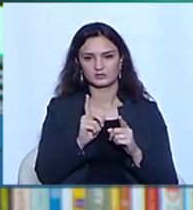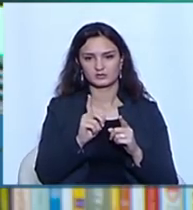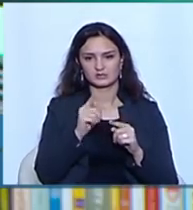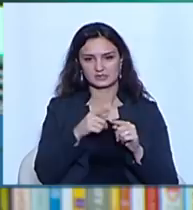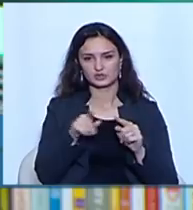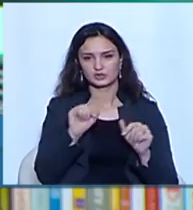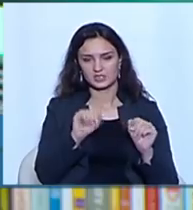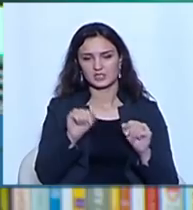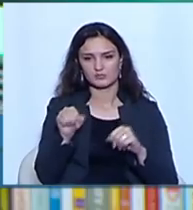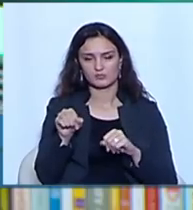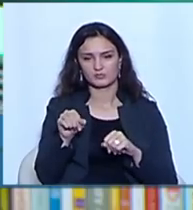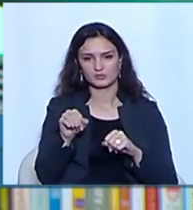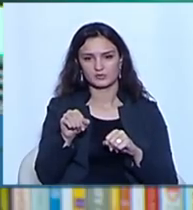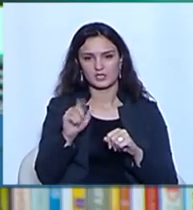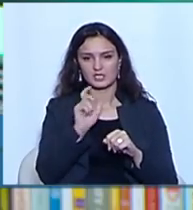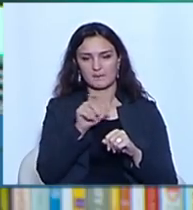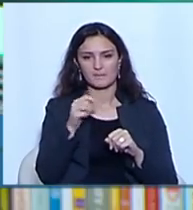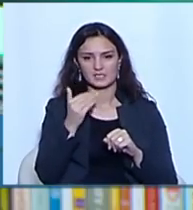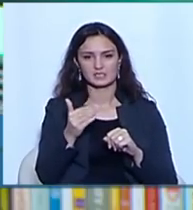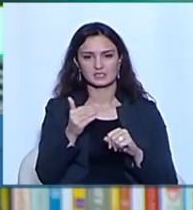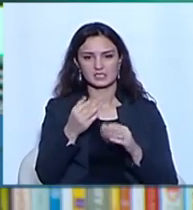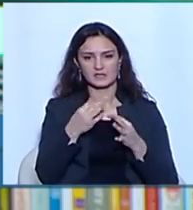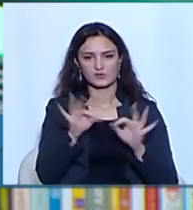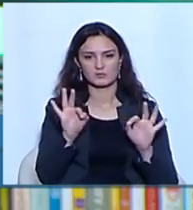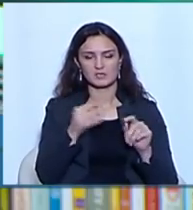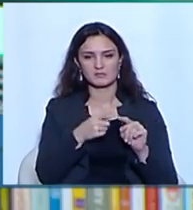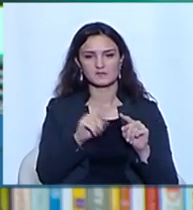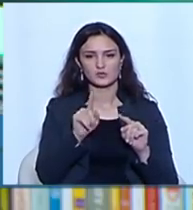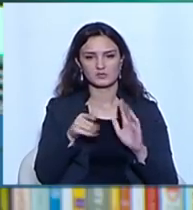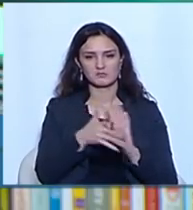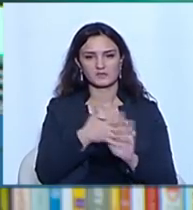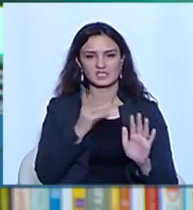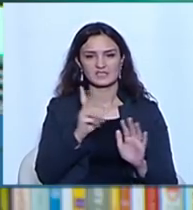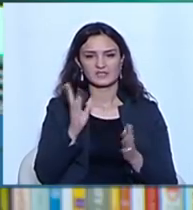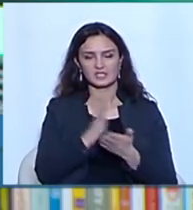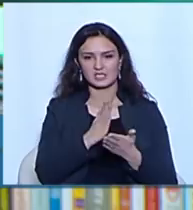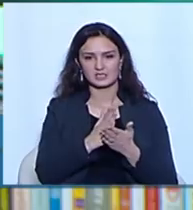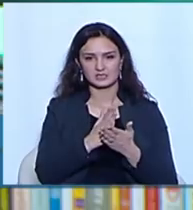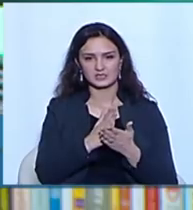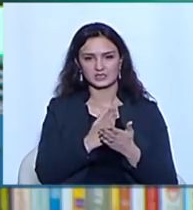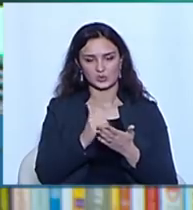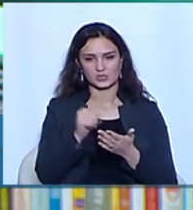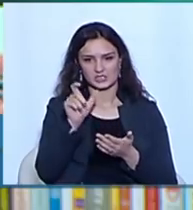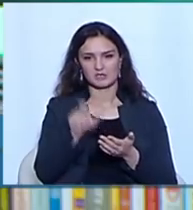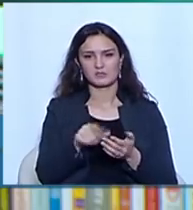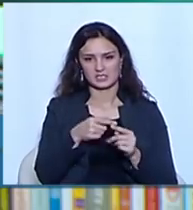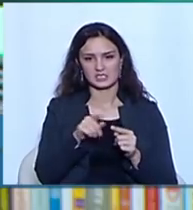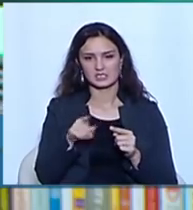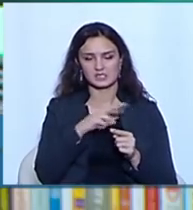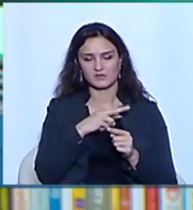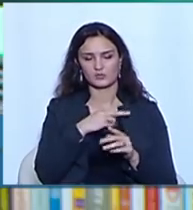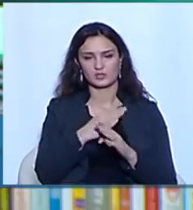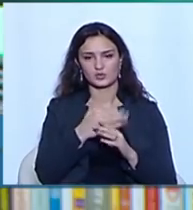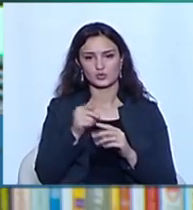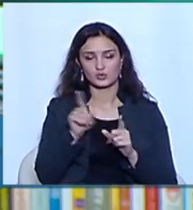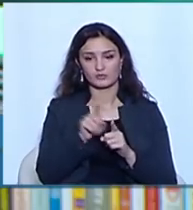რეალიზაციის შესაძლებლობის შექმნა, ადამიანის გათავისუფლება იმისათვის, რომ ის მიხვდეს, ვინ არის და შედგეს როგორც ადამიანი. აი ეს არის სიყვარული,